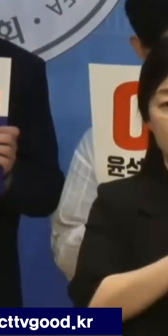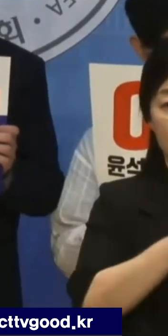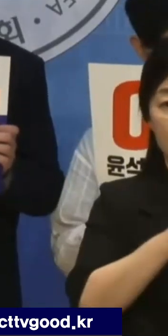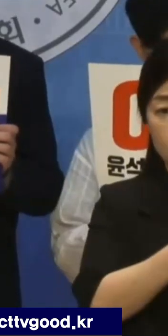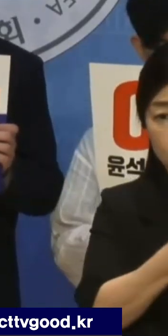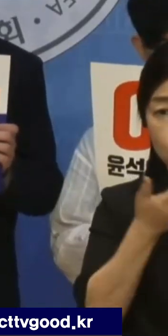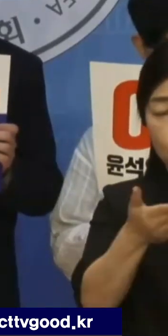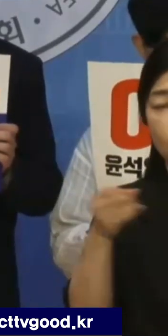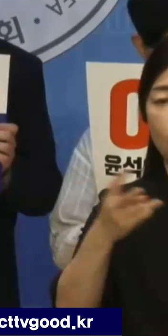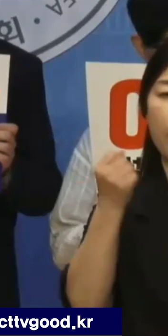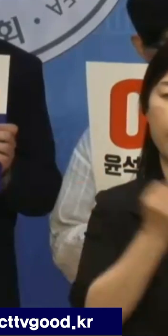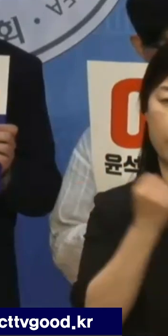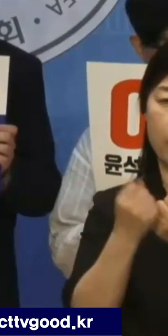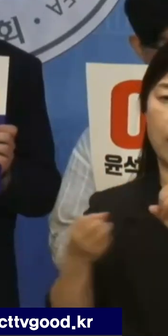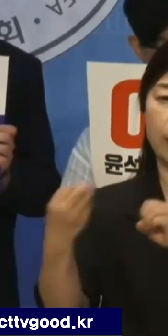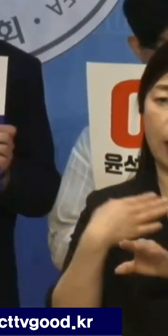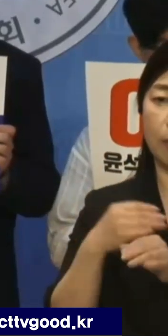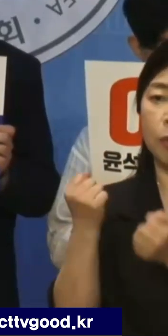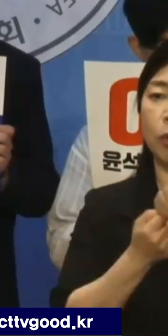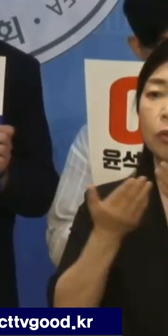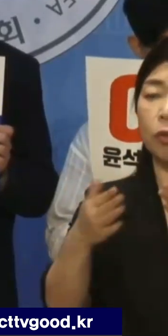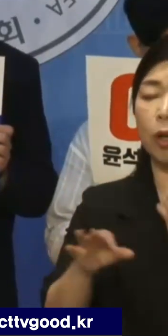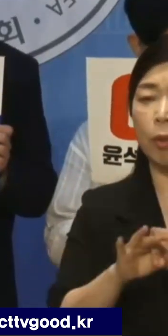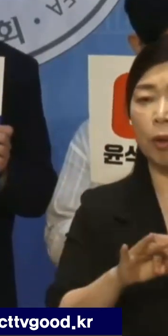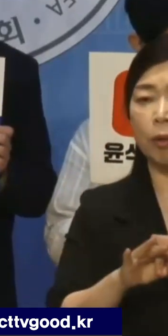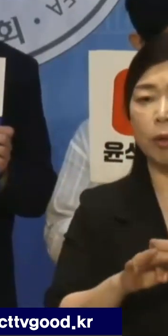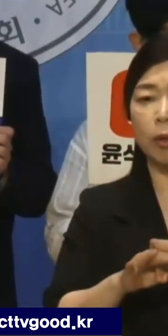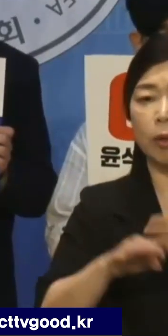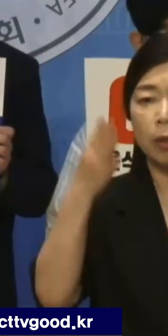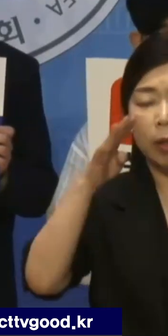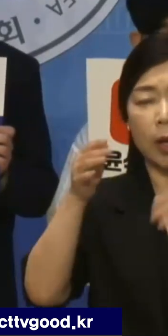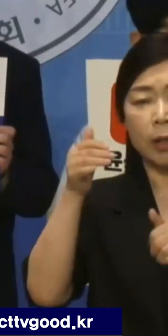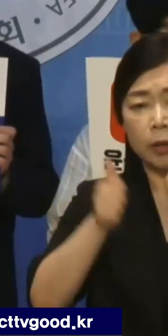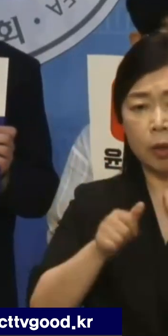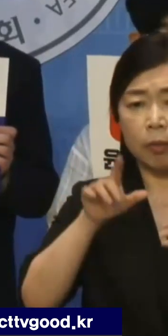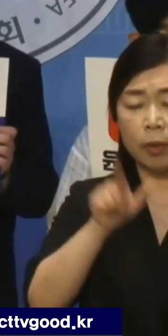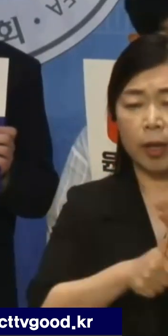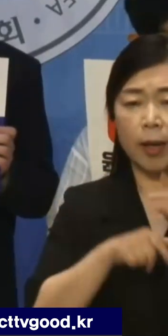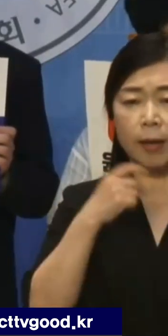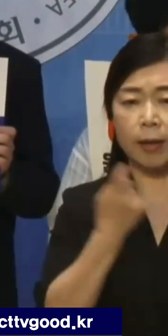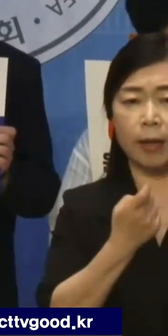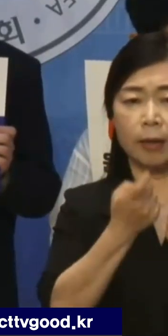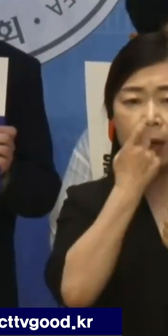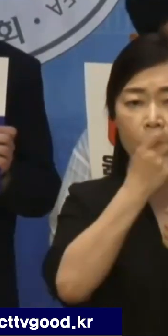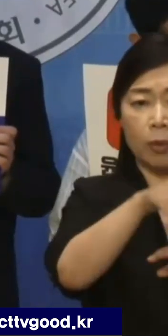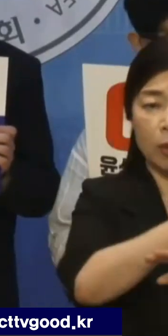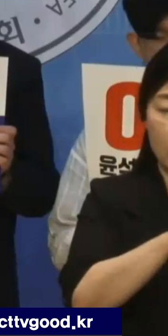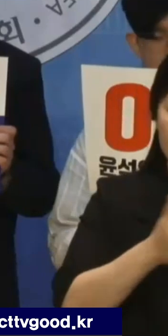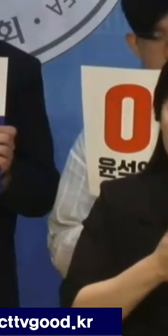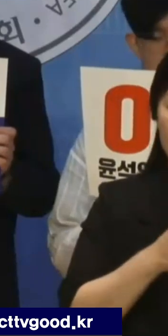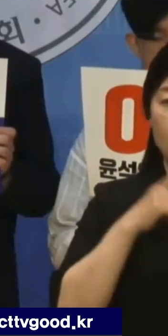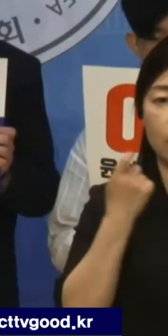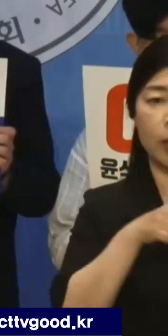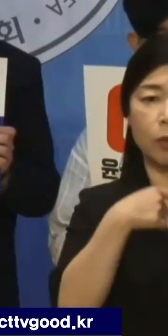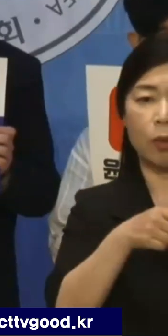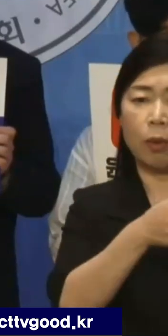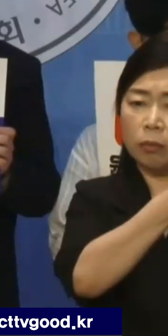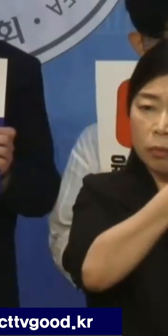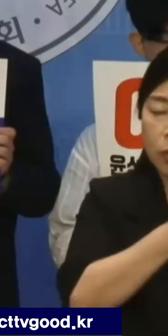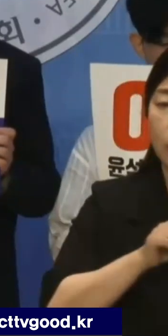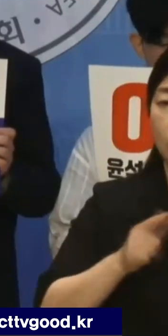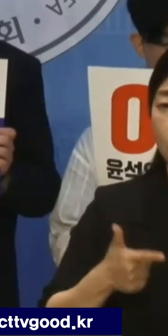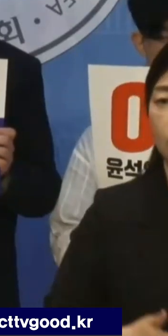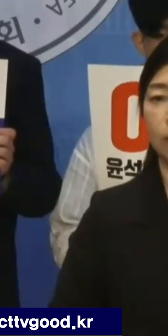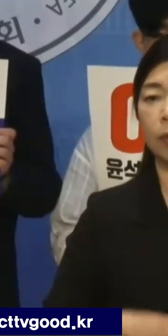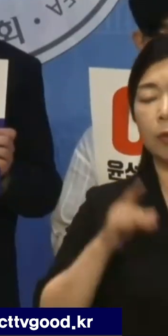대한 신뢰도가 제고되고 사교육 의존도도 축소돼서 일선 학생들과 학부모들의 부담이 실질적으로